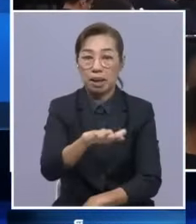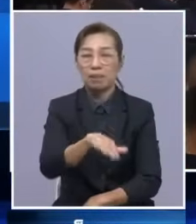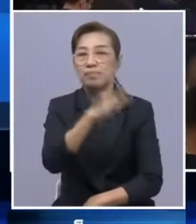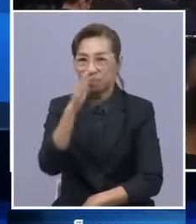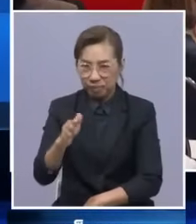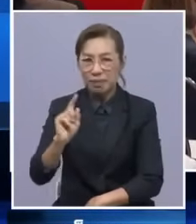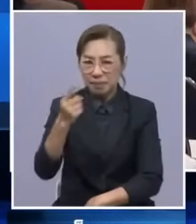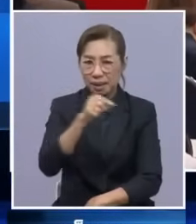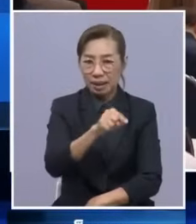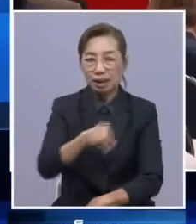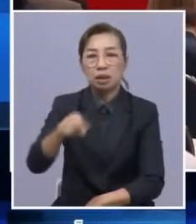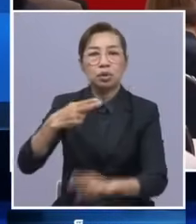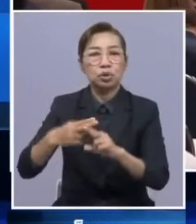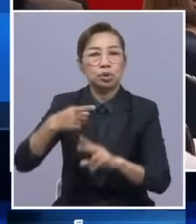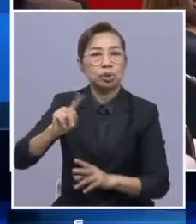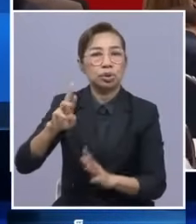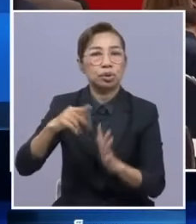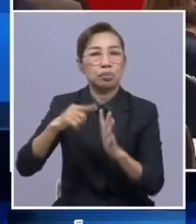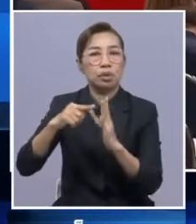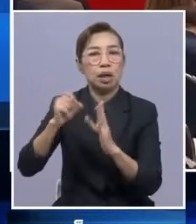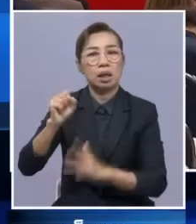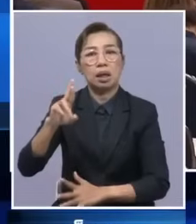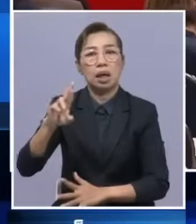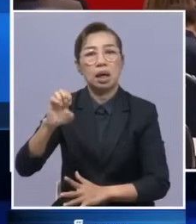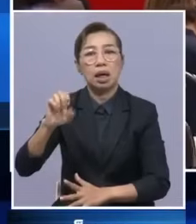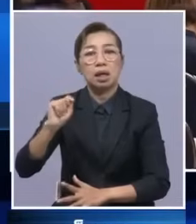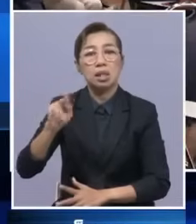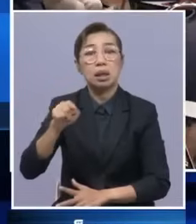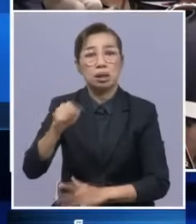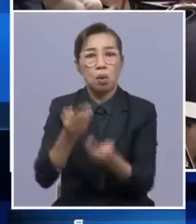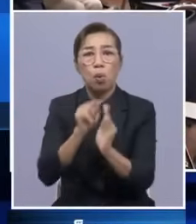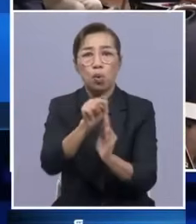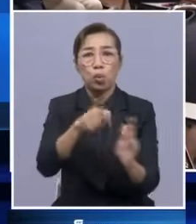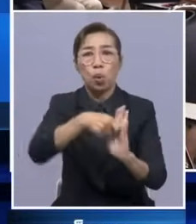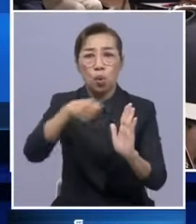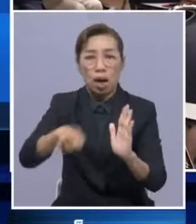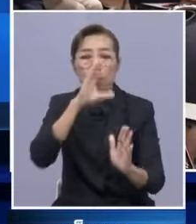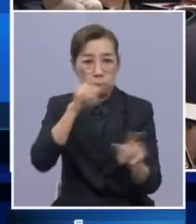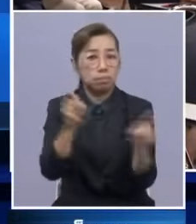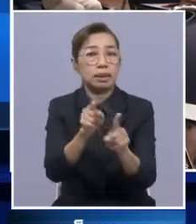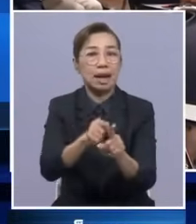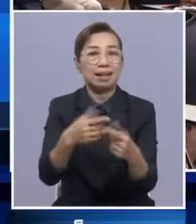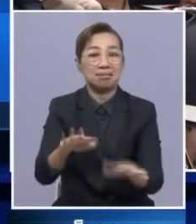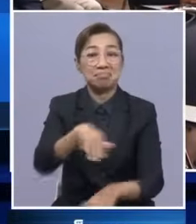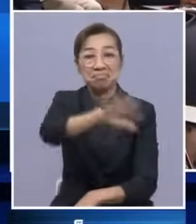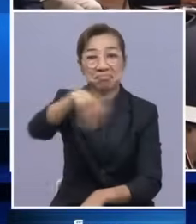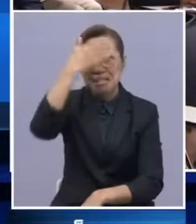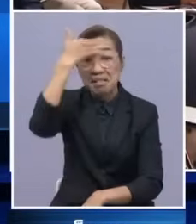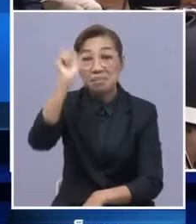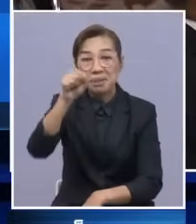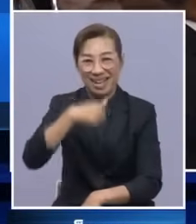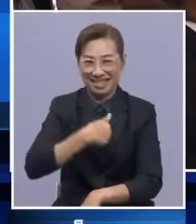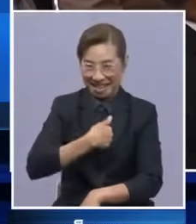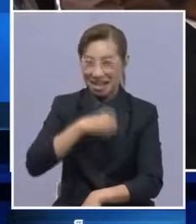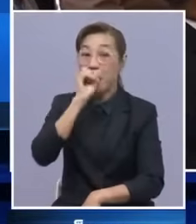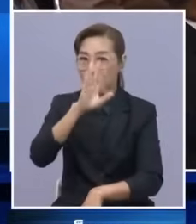คู่กันกับคุณประเสริฐจันทระรวงทองบ้านใหญ่โคราชด้วย คุณผู้ชมอาจจะลืมไปแล้วว่าเคยประกาศแบบนี้แต่ทีนี้เนี่ยเราเอามาย้ำเตือนให้ฟัง